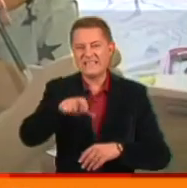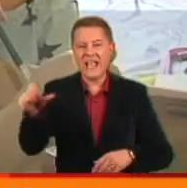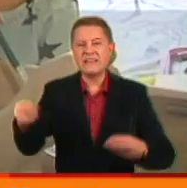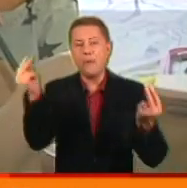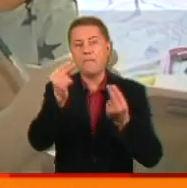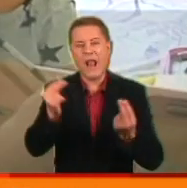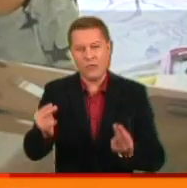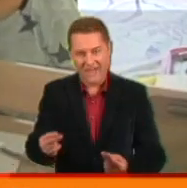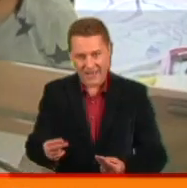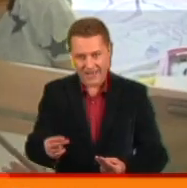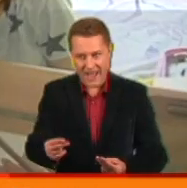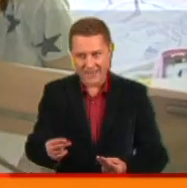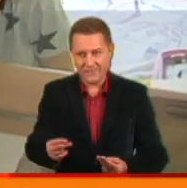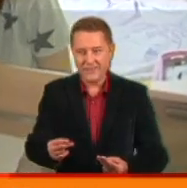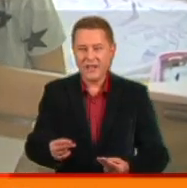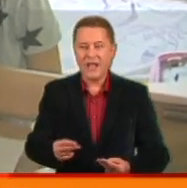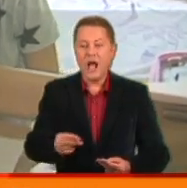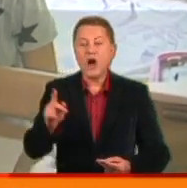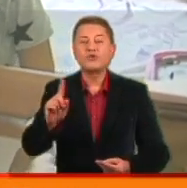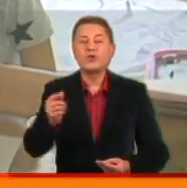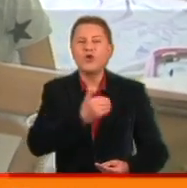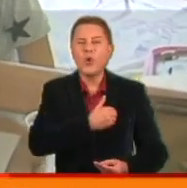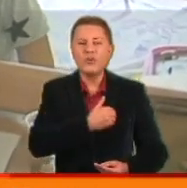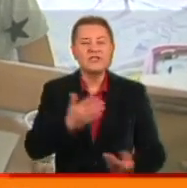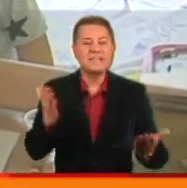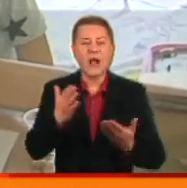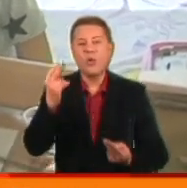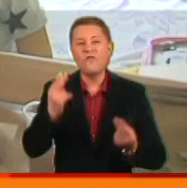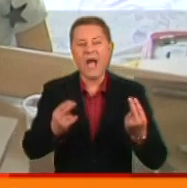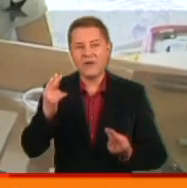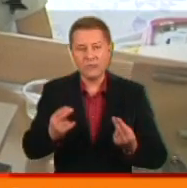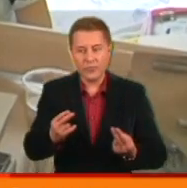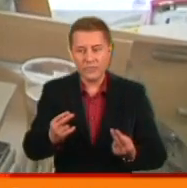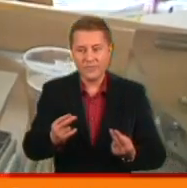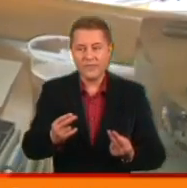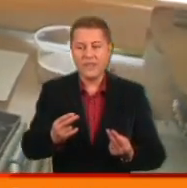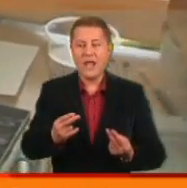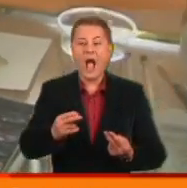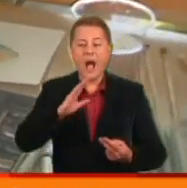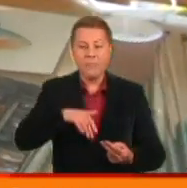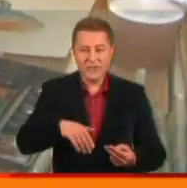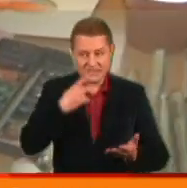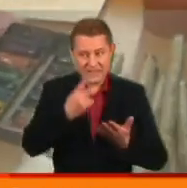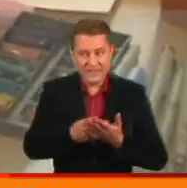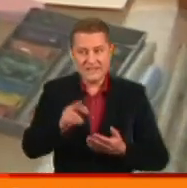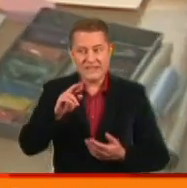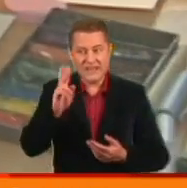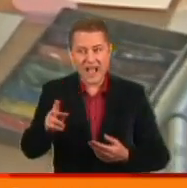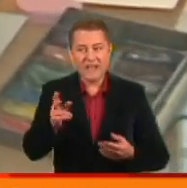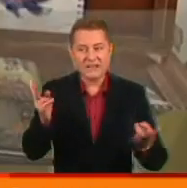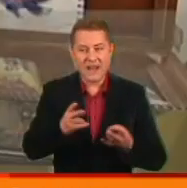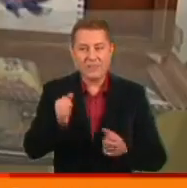малювання. Набираємо фарбу, яку хочеш. Яку хочеш, отак прокручуємо, а потім дивись. Так,